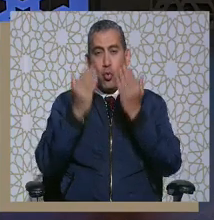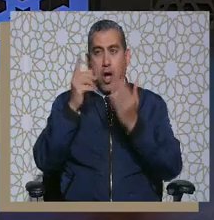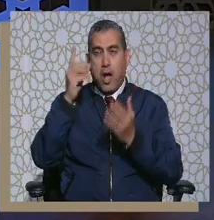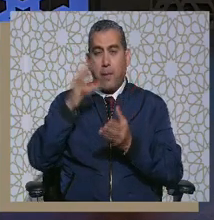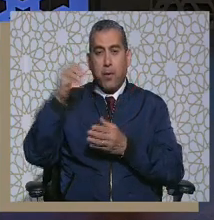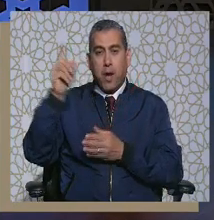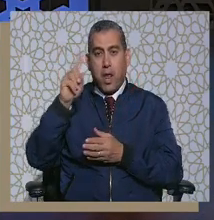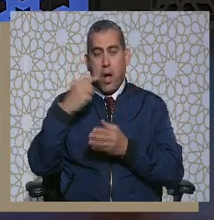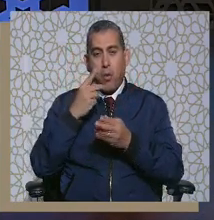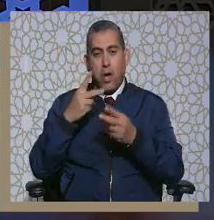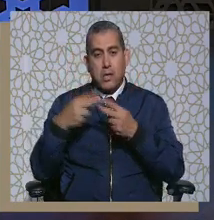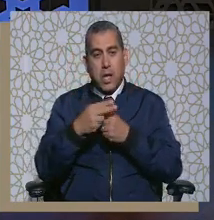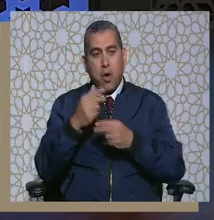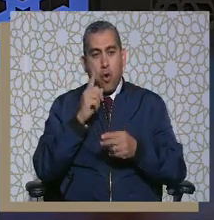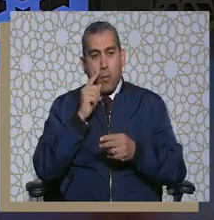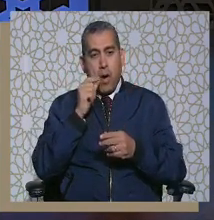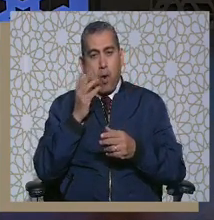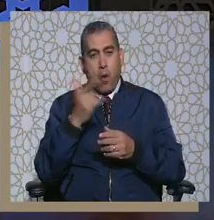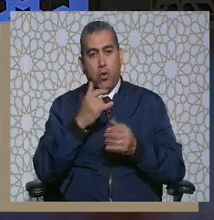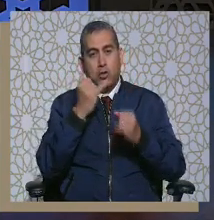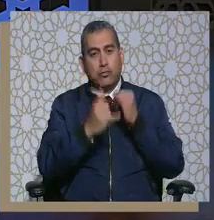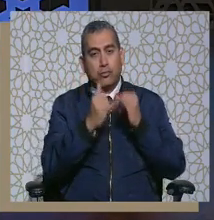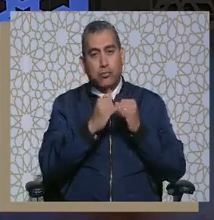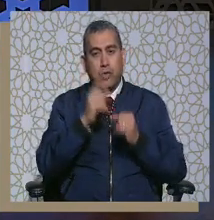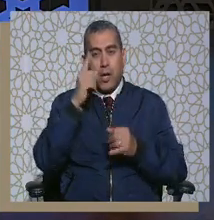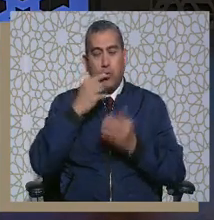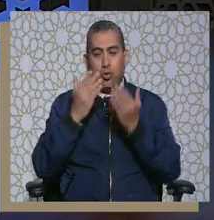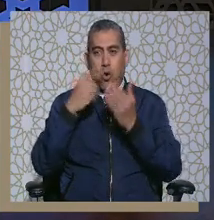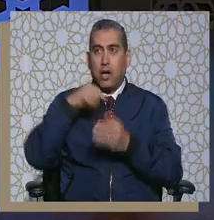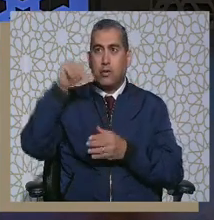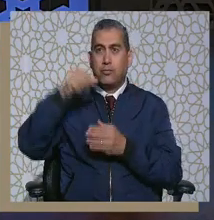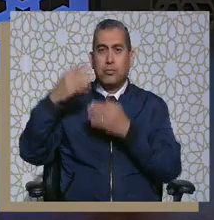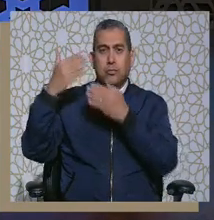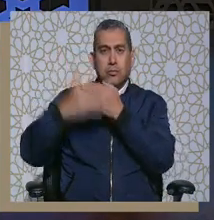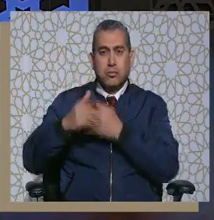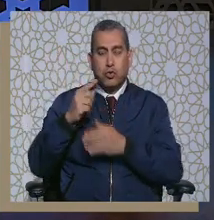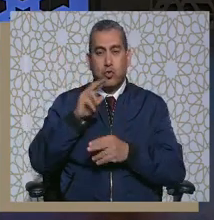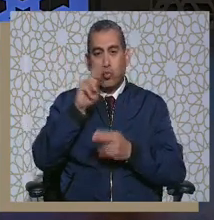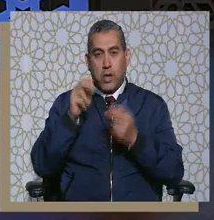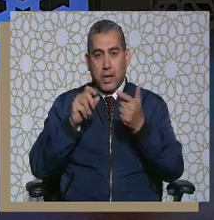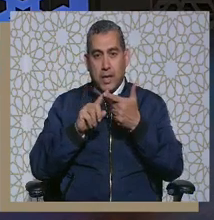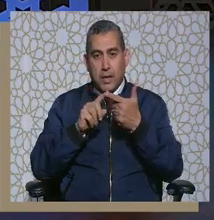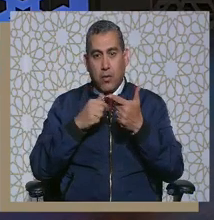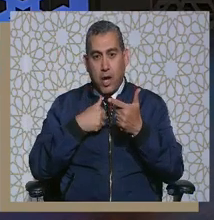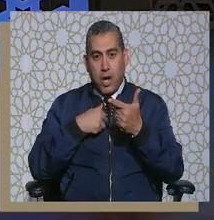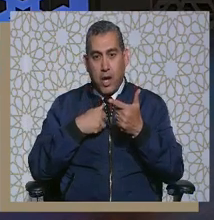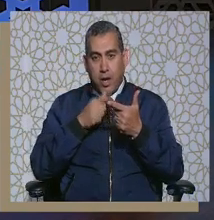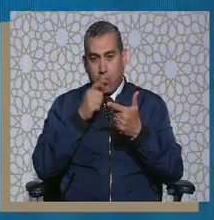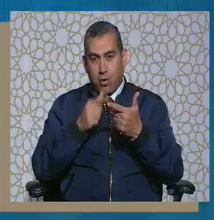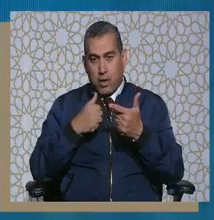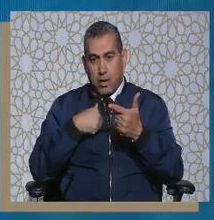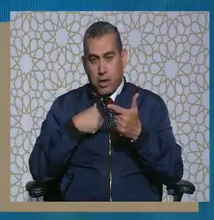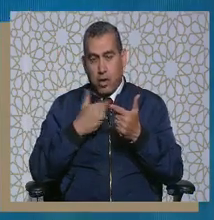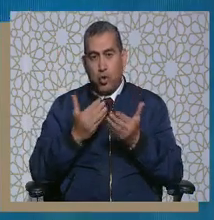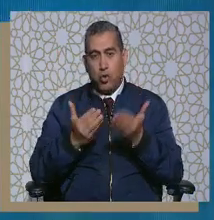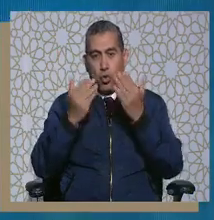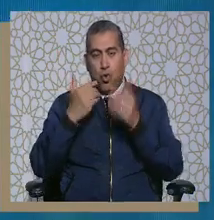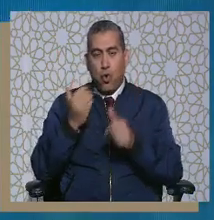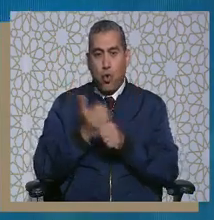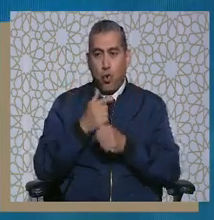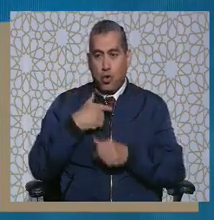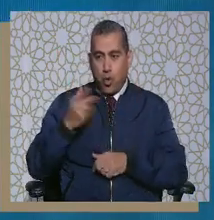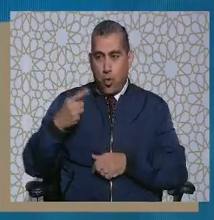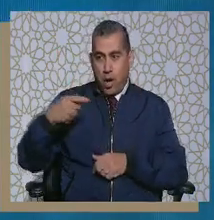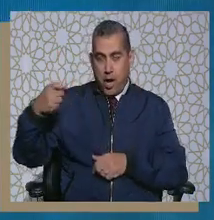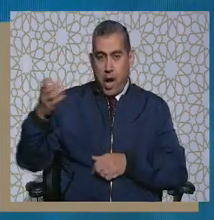قطعه رحم ومعلش السؤال الثاني هو انا فضيله الشيخ لما دعيت على والدتي سواء دعيت